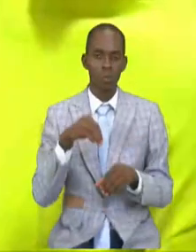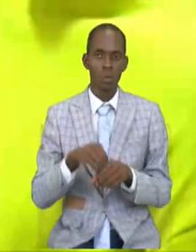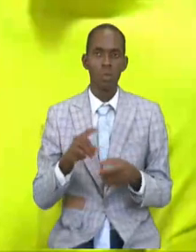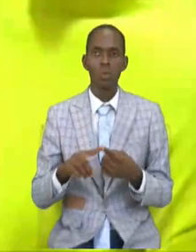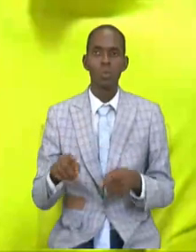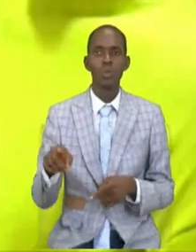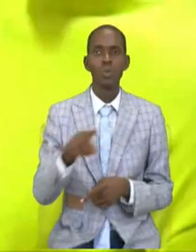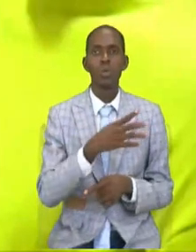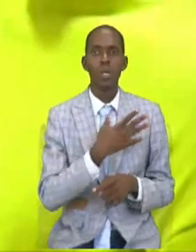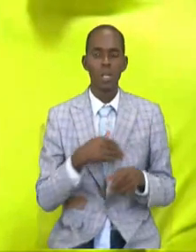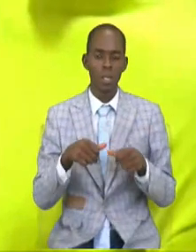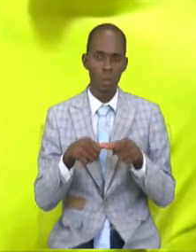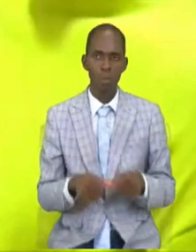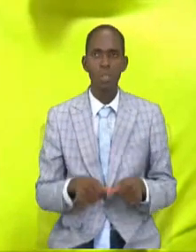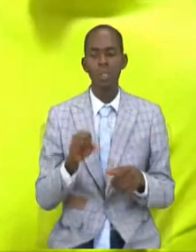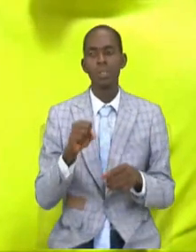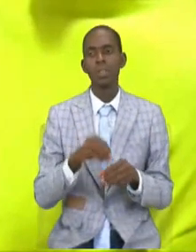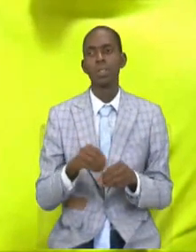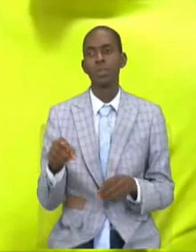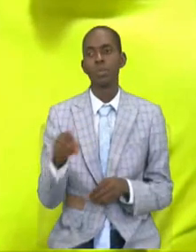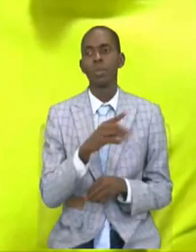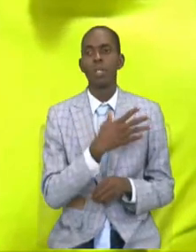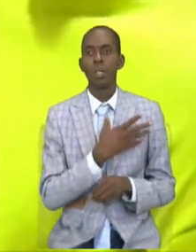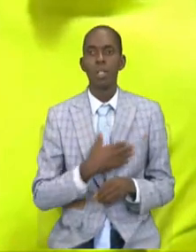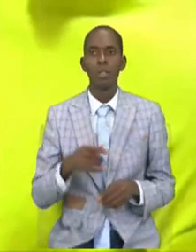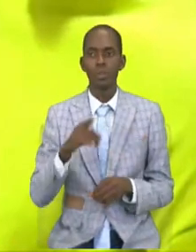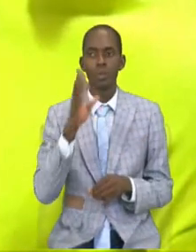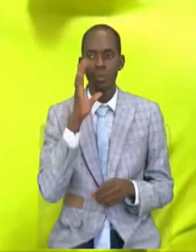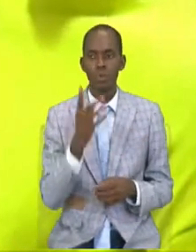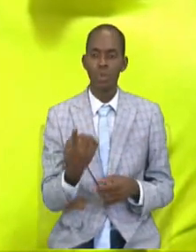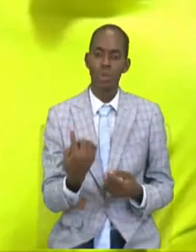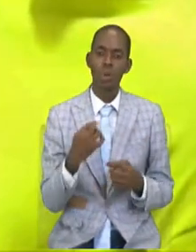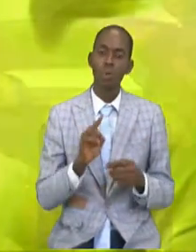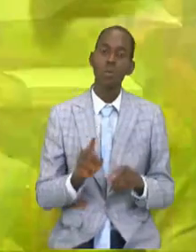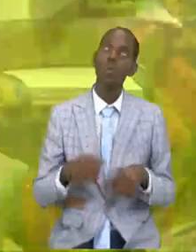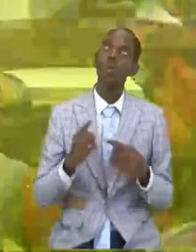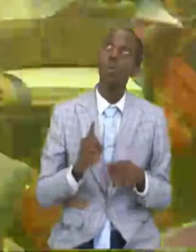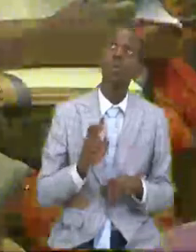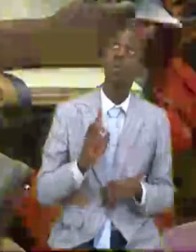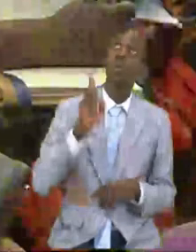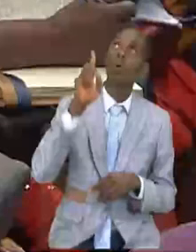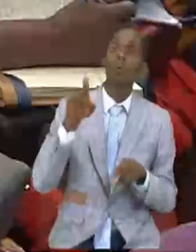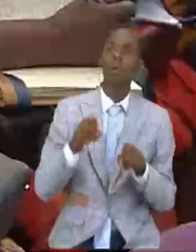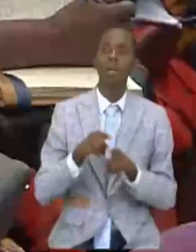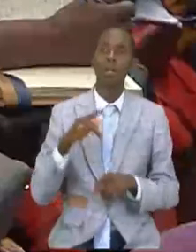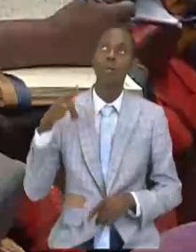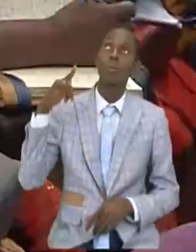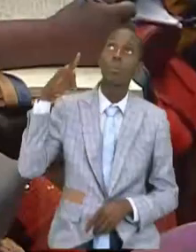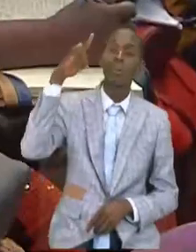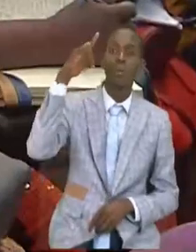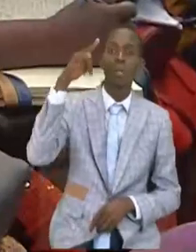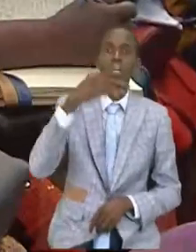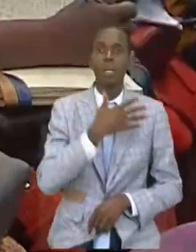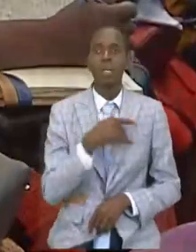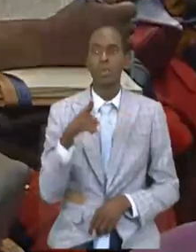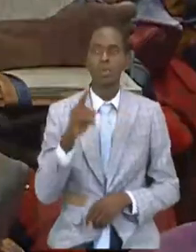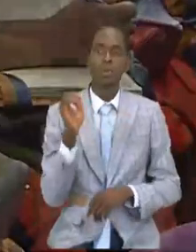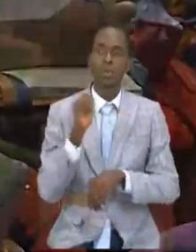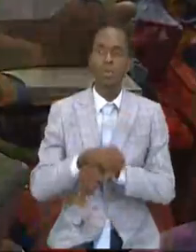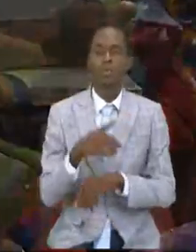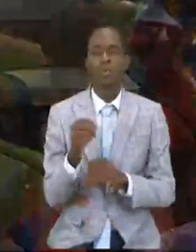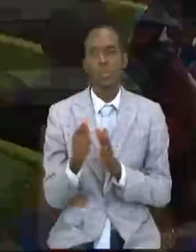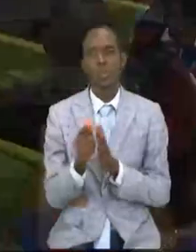l'Esprit de Christ entre en toi et demeure en toi. Et tu montes comme un avion